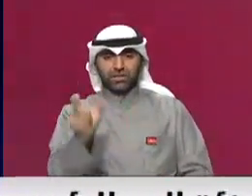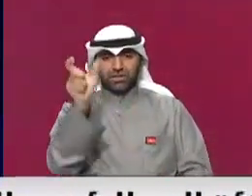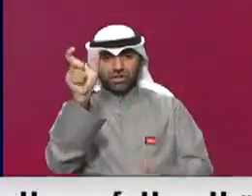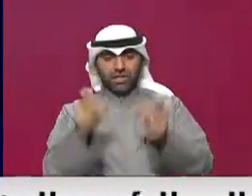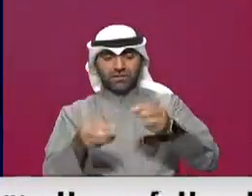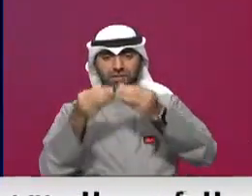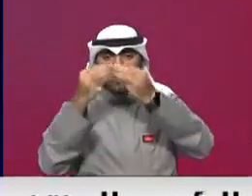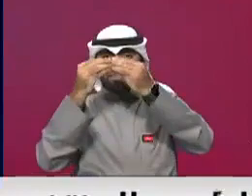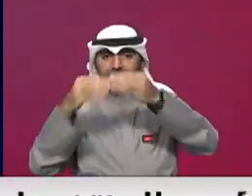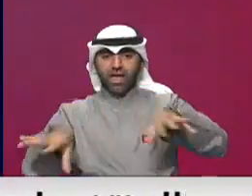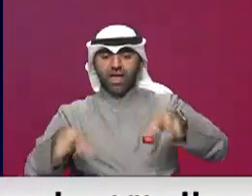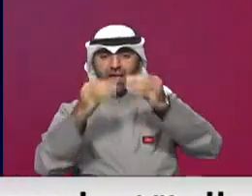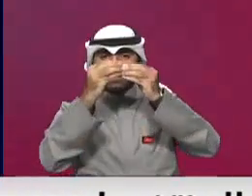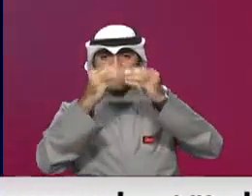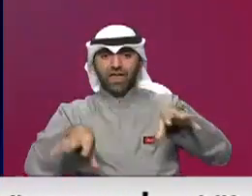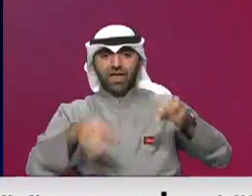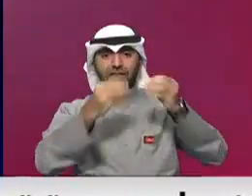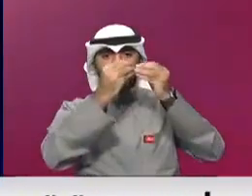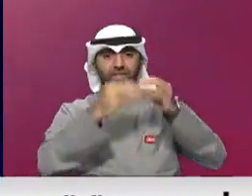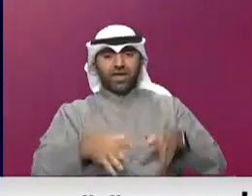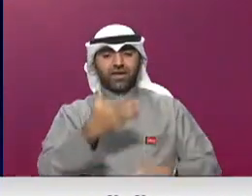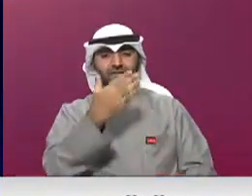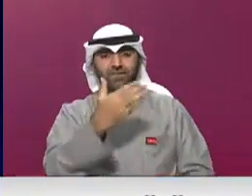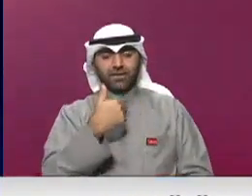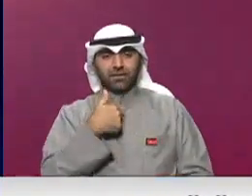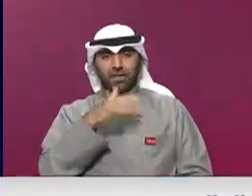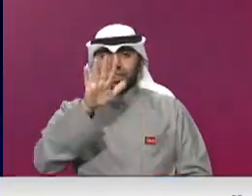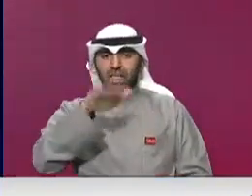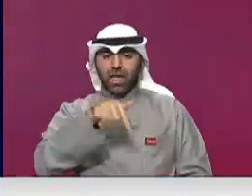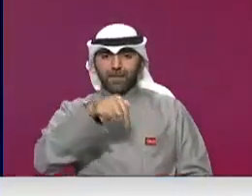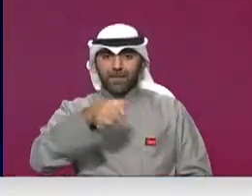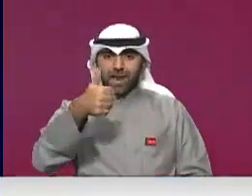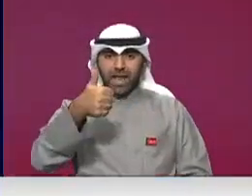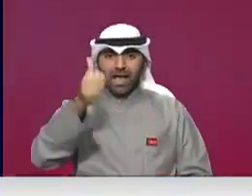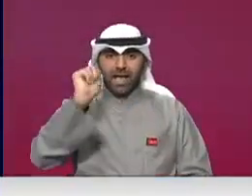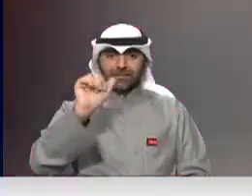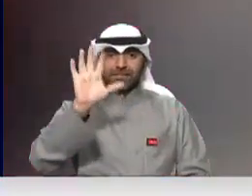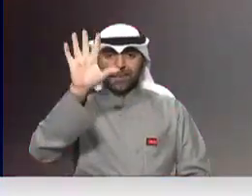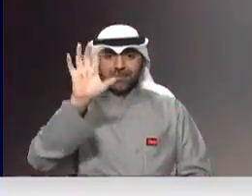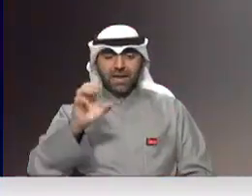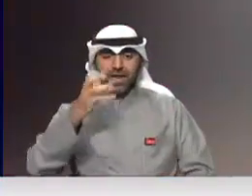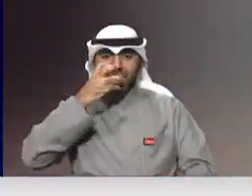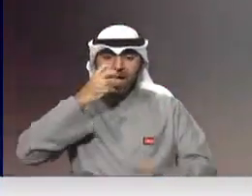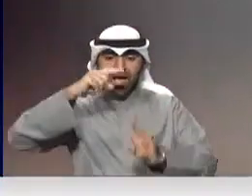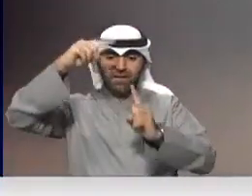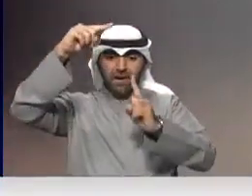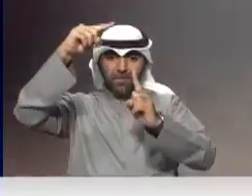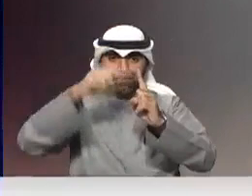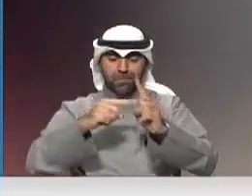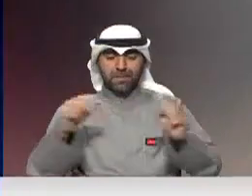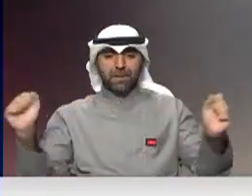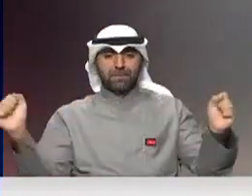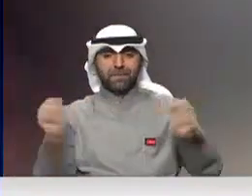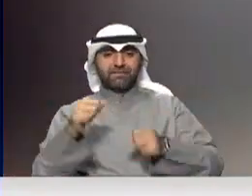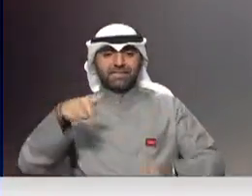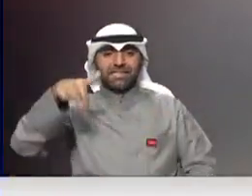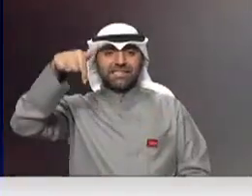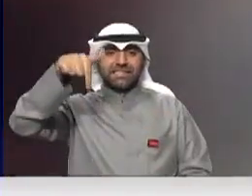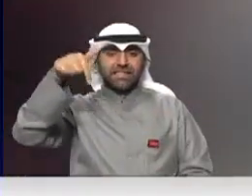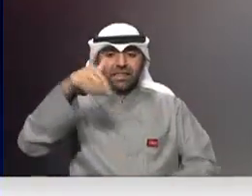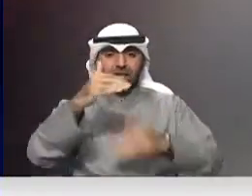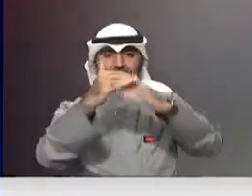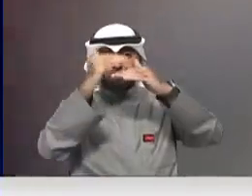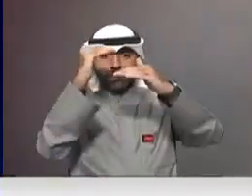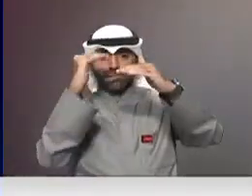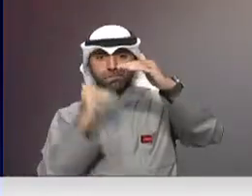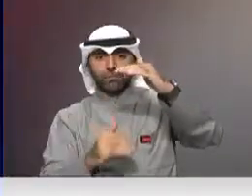العراء، خيمة قطعة قماش، درجة حرارة أمس 6 مايلز تقريبا بالليل. الآن أنا أكلمك شوي أرتجف لأني